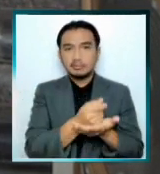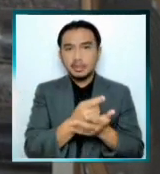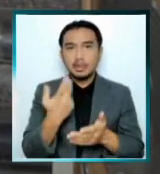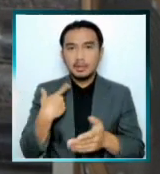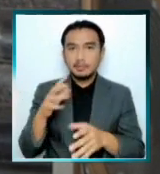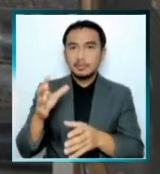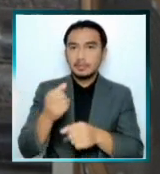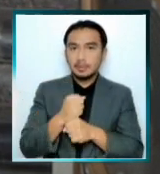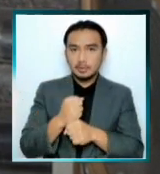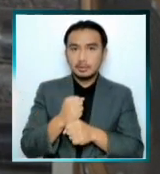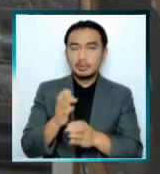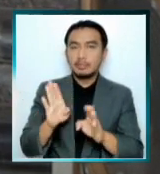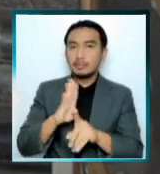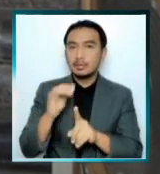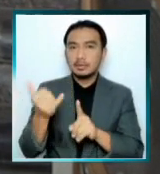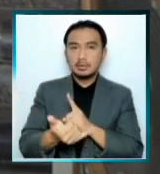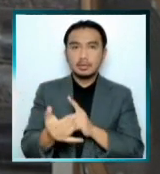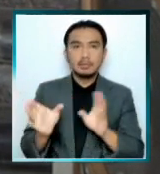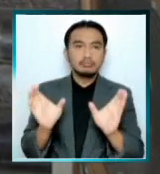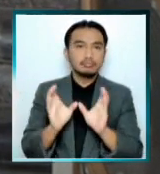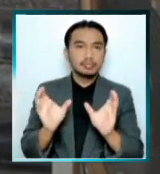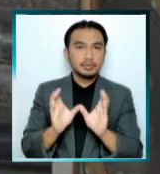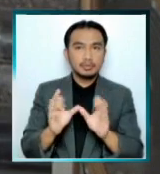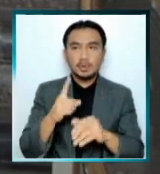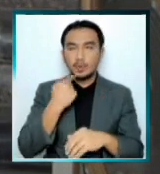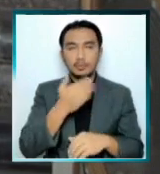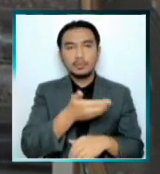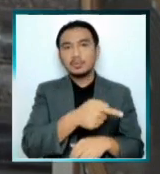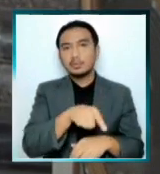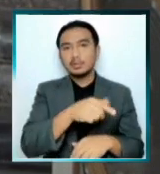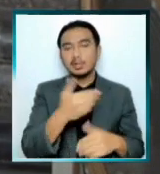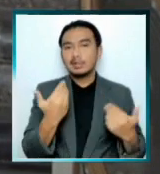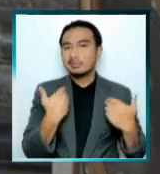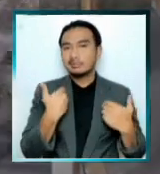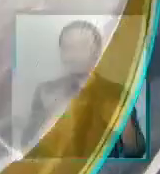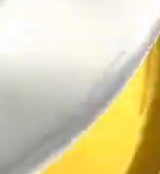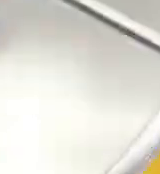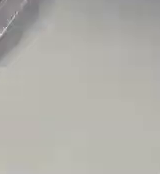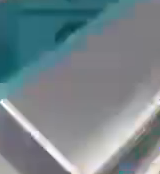ng paglilimita sa galaw ng mga hindi bakunado. May report si Oscar Oida.